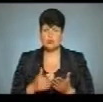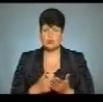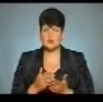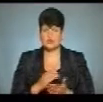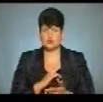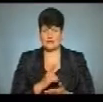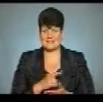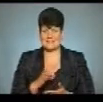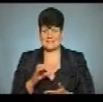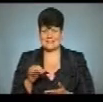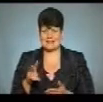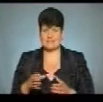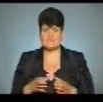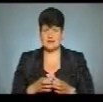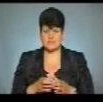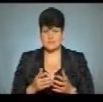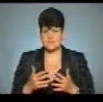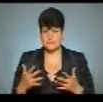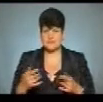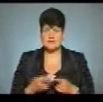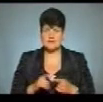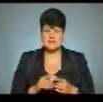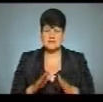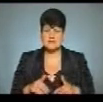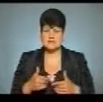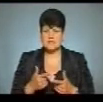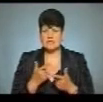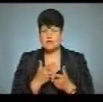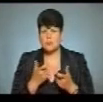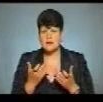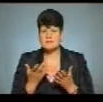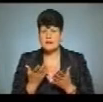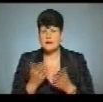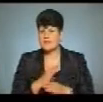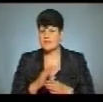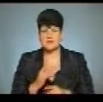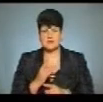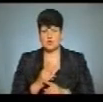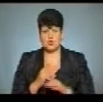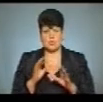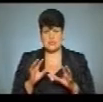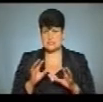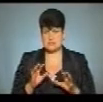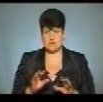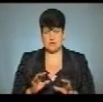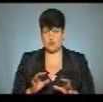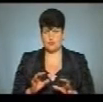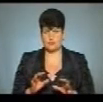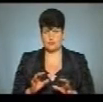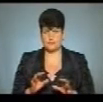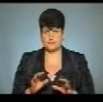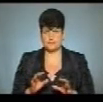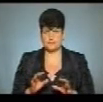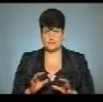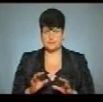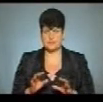сили, нашої фракції і так далі. Тобто це донесення інформації, яка не заборонена законами про інформацію та про друковані засоби масової